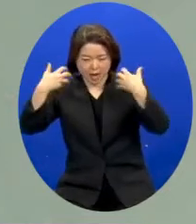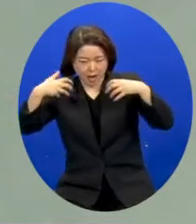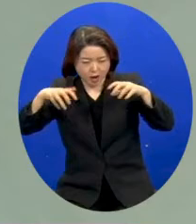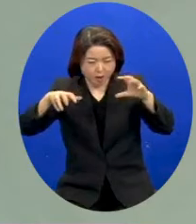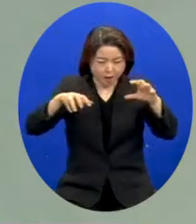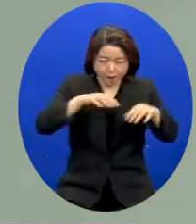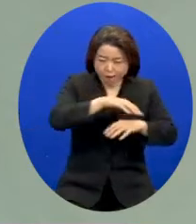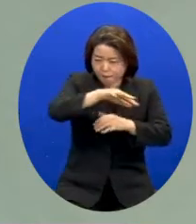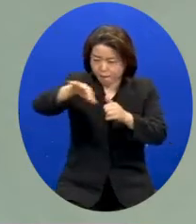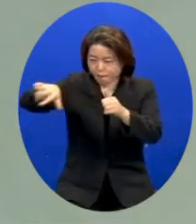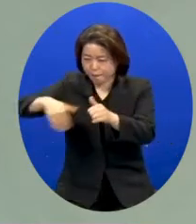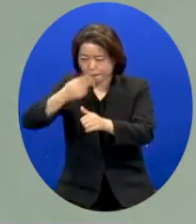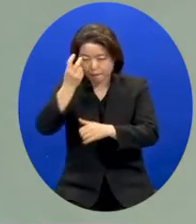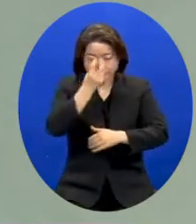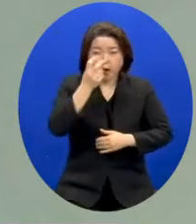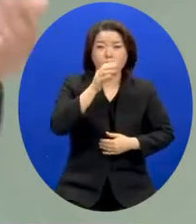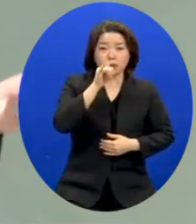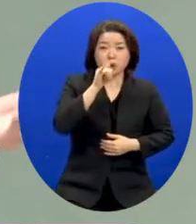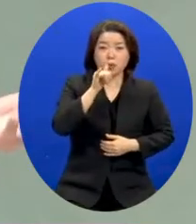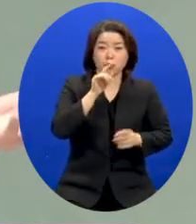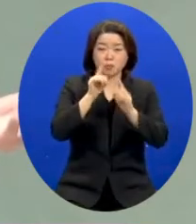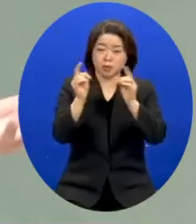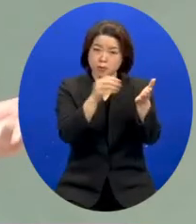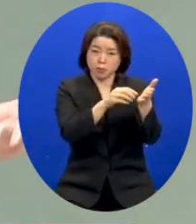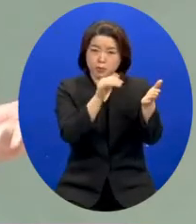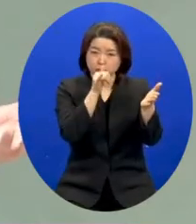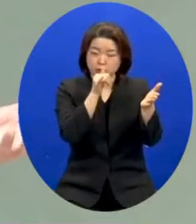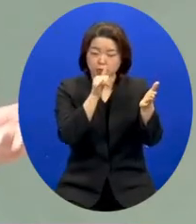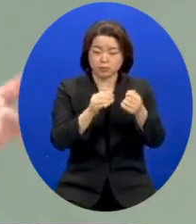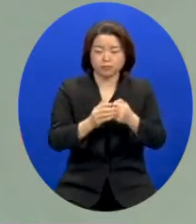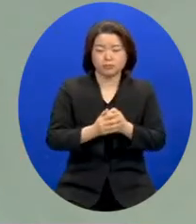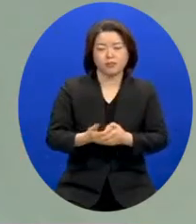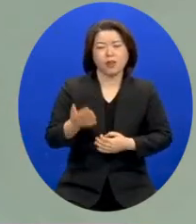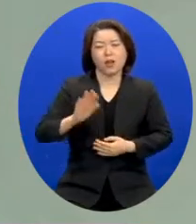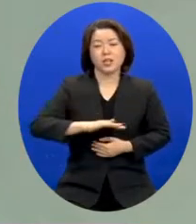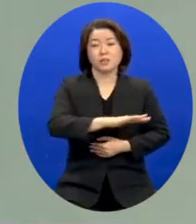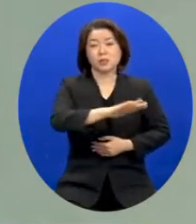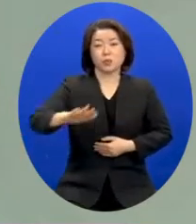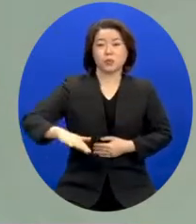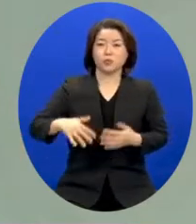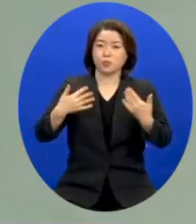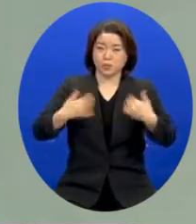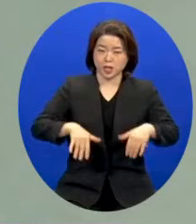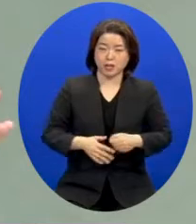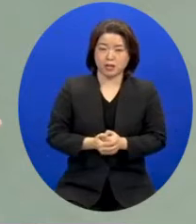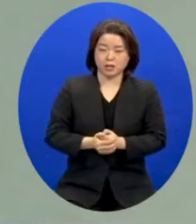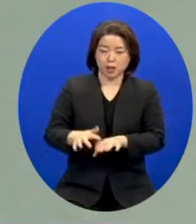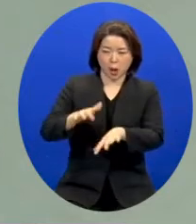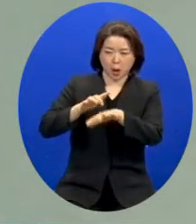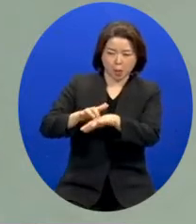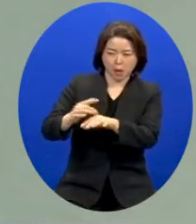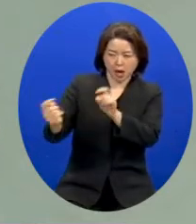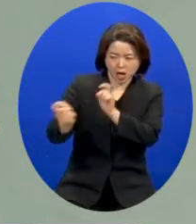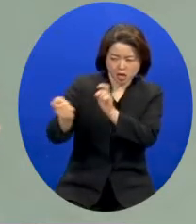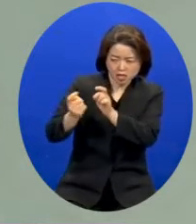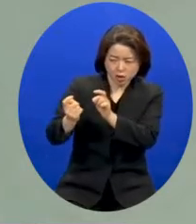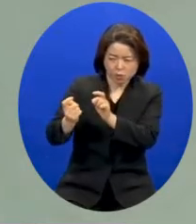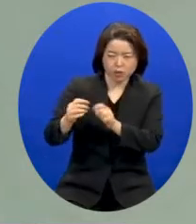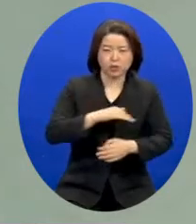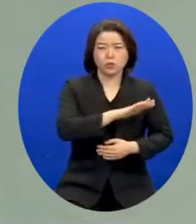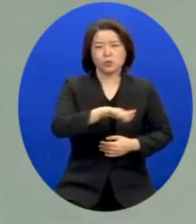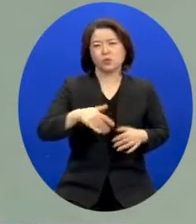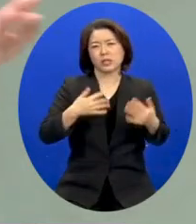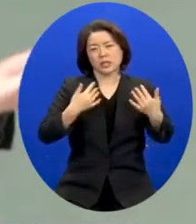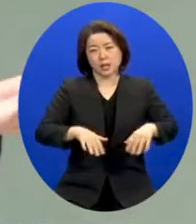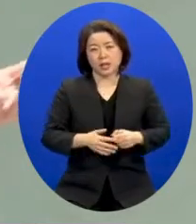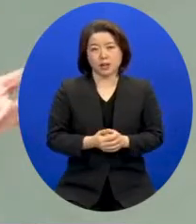있습니다. 그런데 우리는 너무 약합니다. 마귀와 싸우기에는 너무 나약합니다.